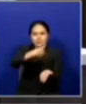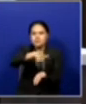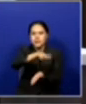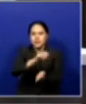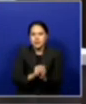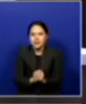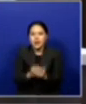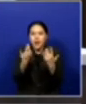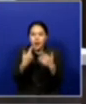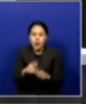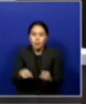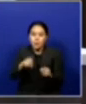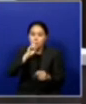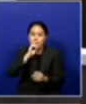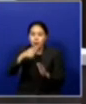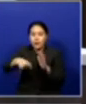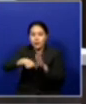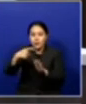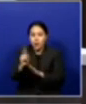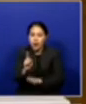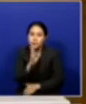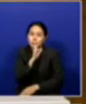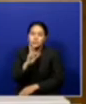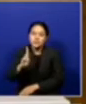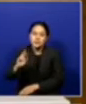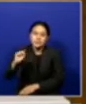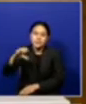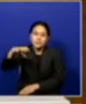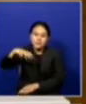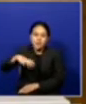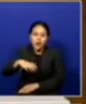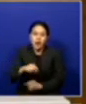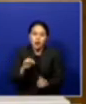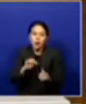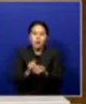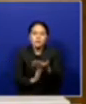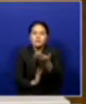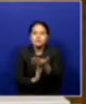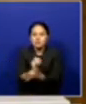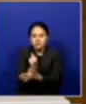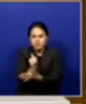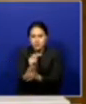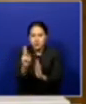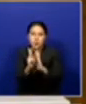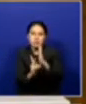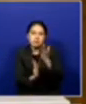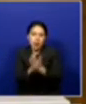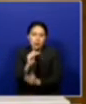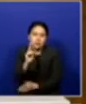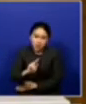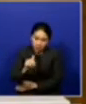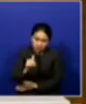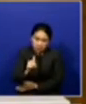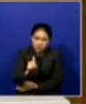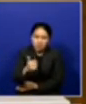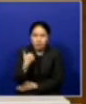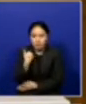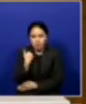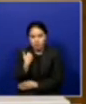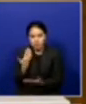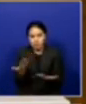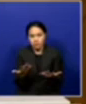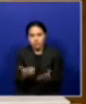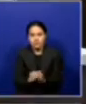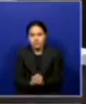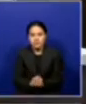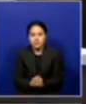ได้แล้วก็ใช้เหตุผลบอกว่าถ้าสภาอนุมัติเป็นกฎหมายมันก็ใช้ได้อย่างนี้ก็ได้นะครับท่านประธานครับเ